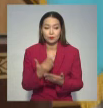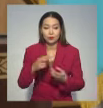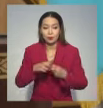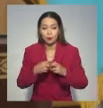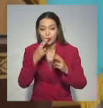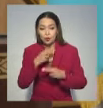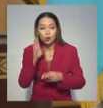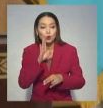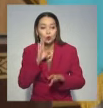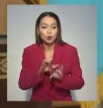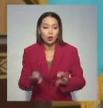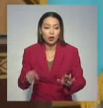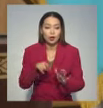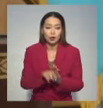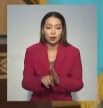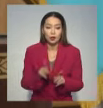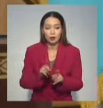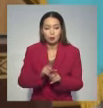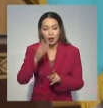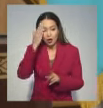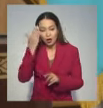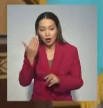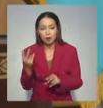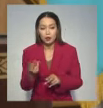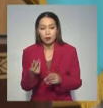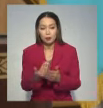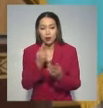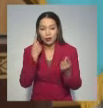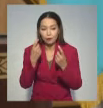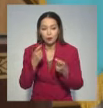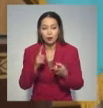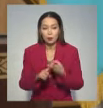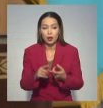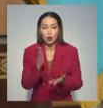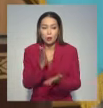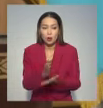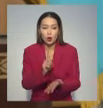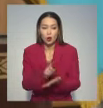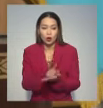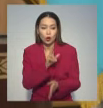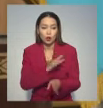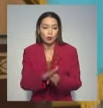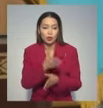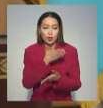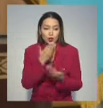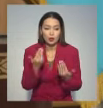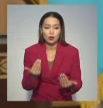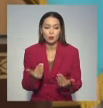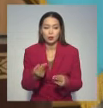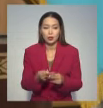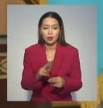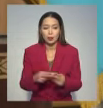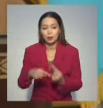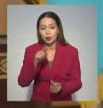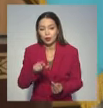су құбыры желілері әкімдер аппараттарының балансында қалады. Не өздерінің тікелей міндеттемелерін орындамайтын бейінді емес